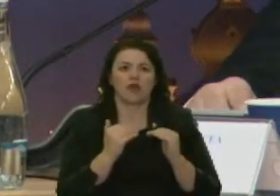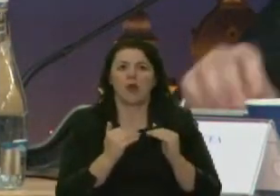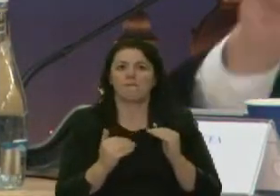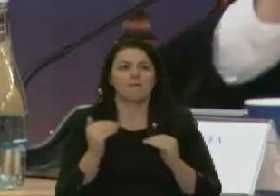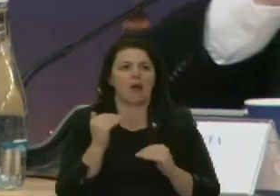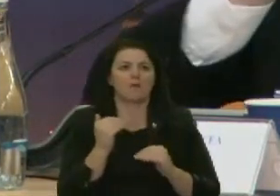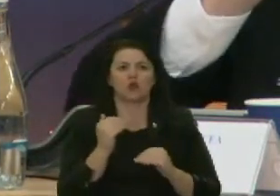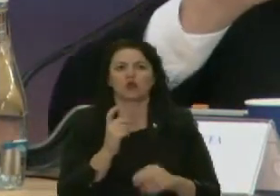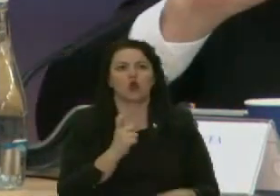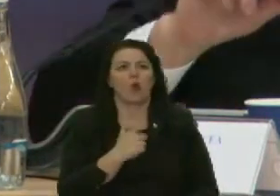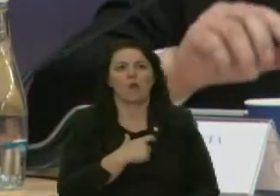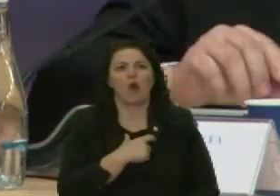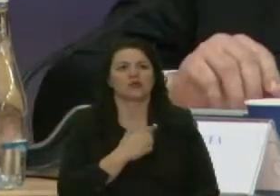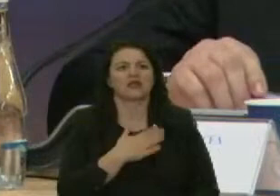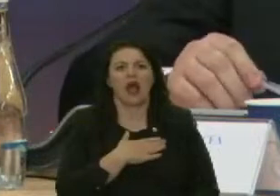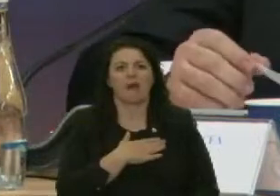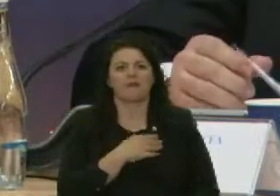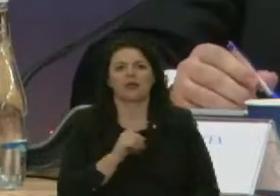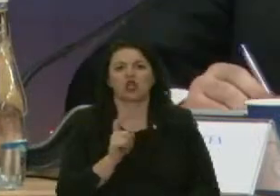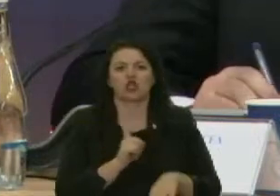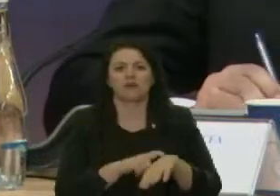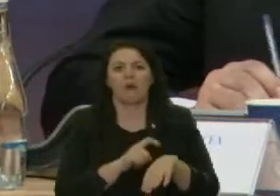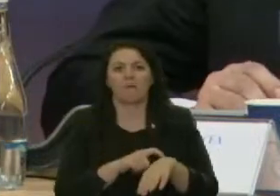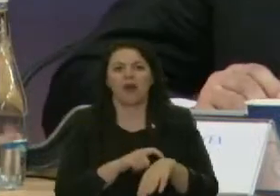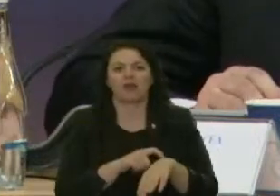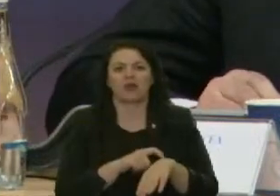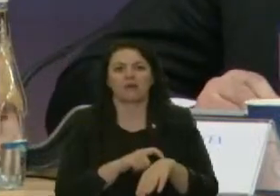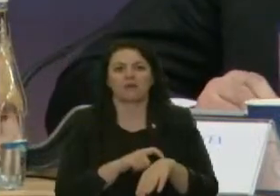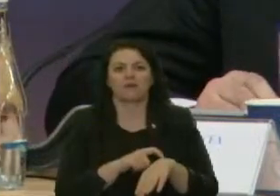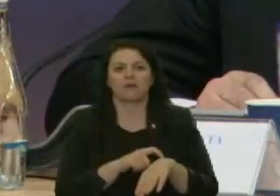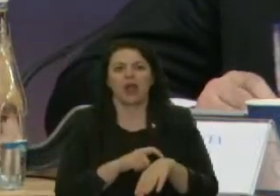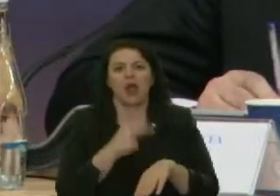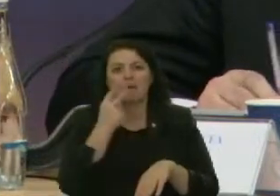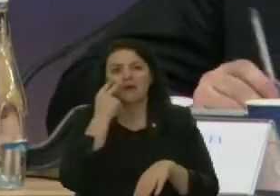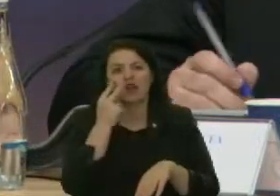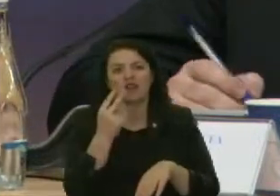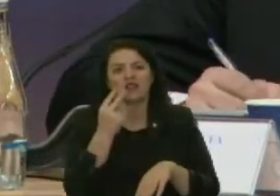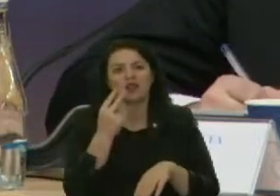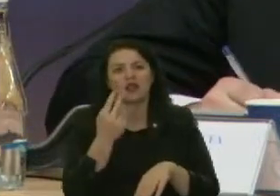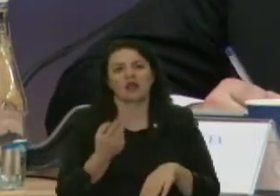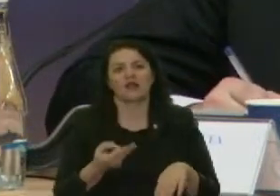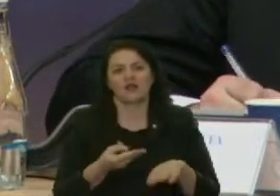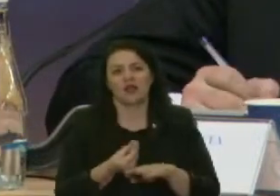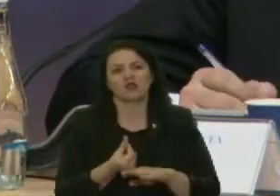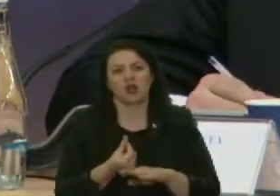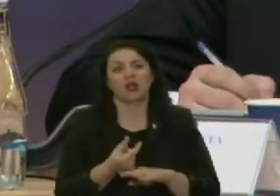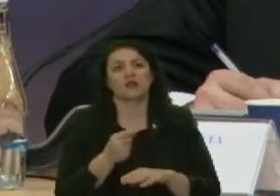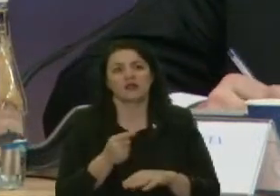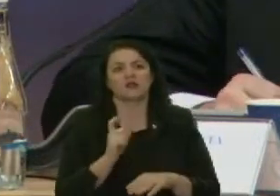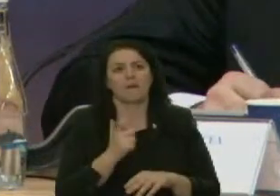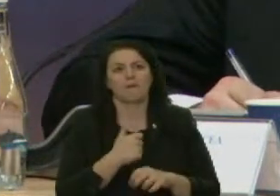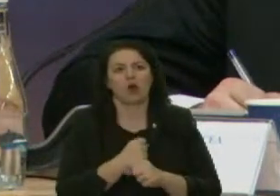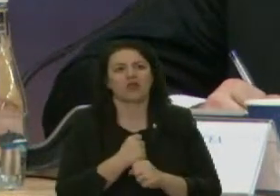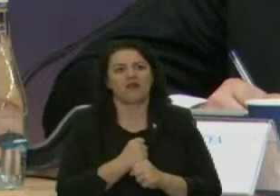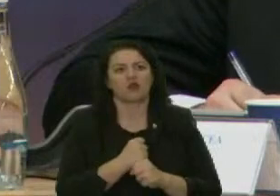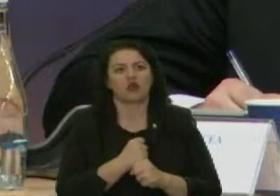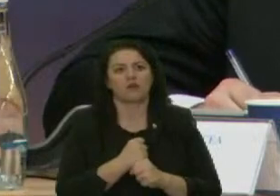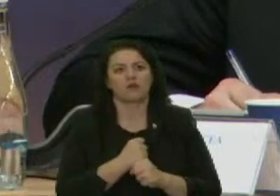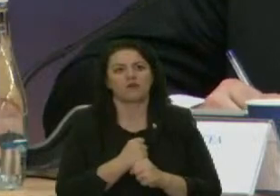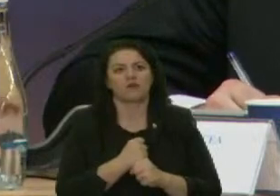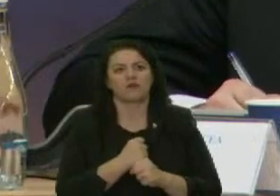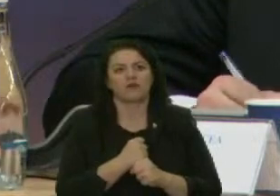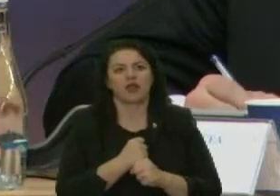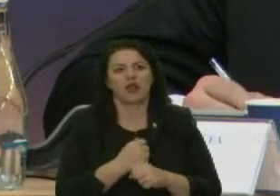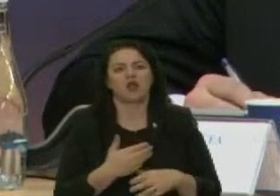mult de atât nu pot să am în acest moment previzibilitatea resurselor financi dar atât se poate face și aș